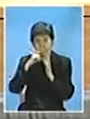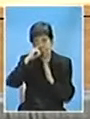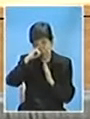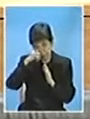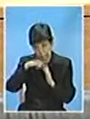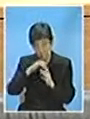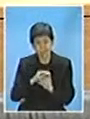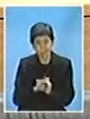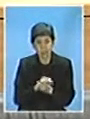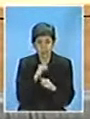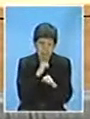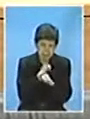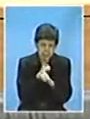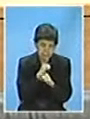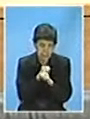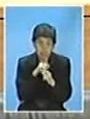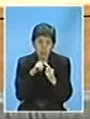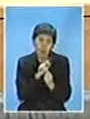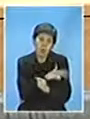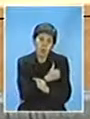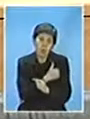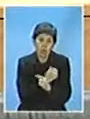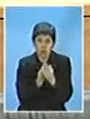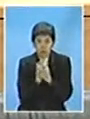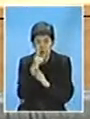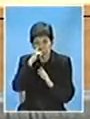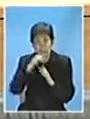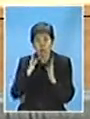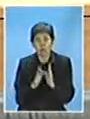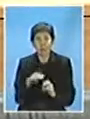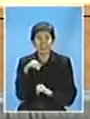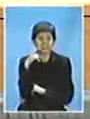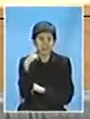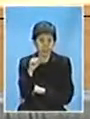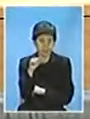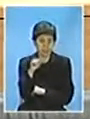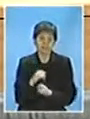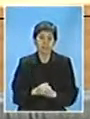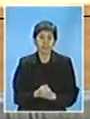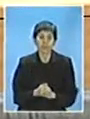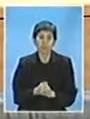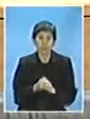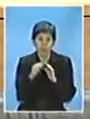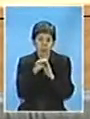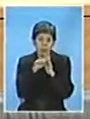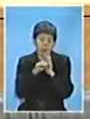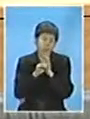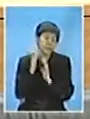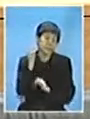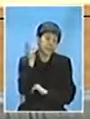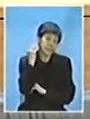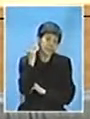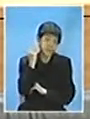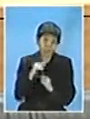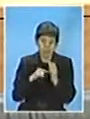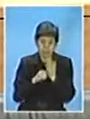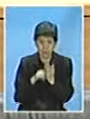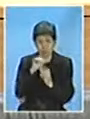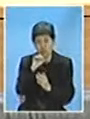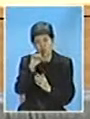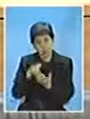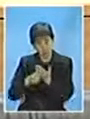ฏิบัติงานทางแพทย์แผนไทยเนี่ยมีอยู่10ท่านแต่เดิมเนี่ยร่างที่ผ่านสภาผู้แทนรา